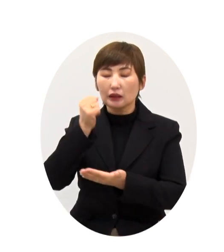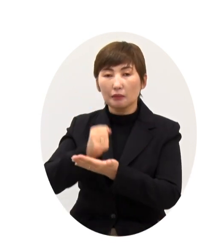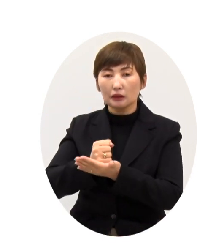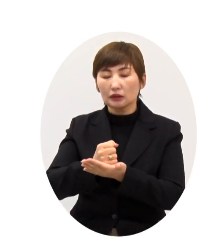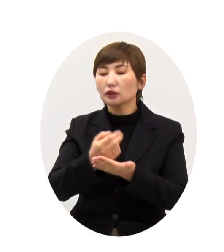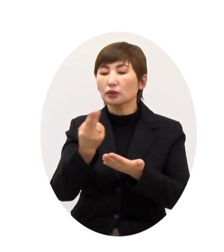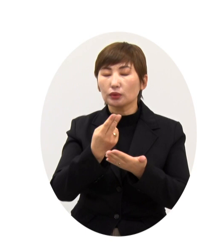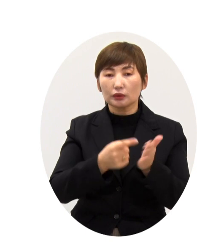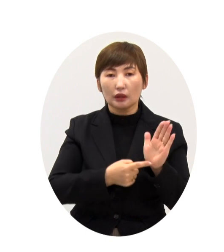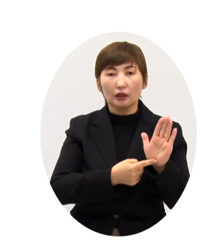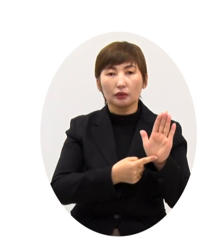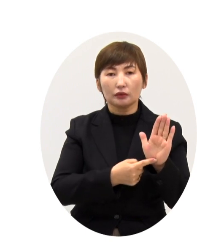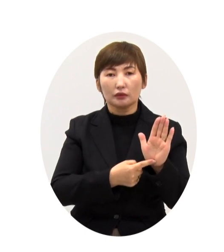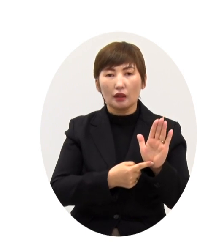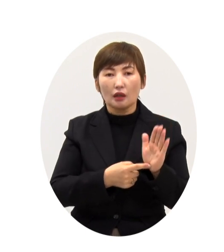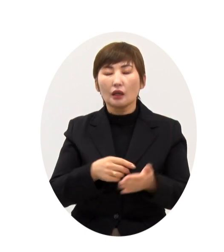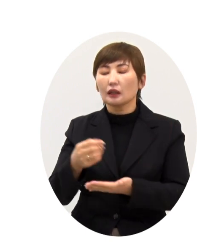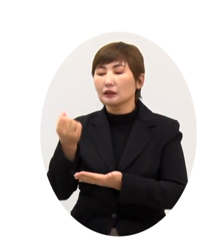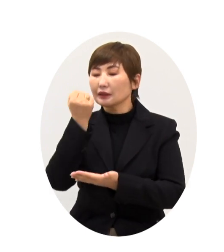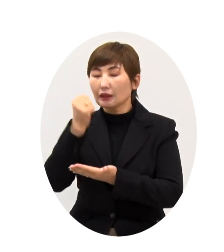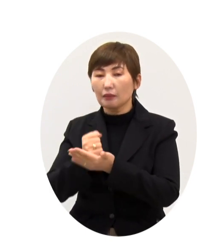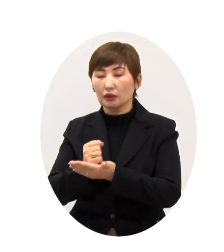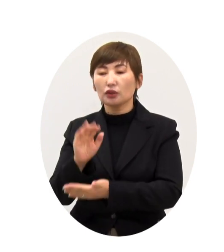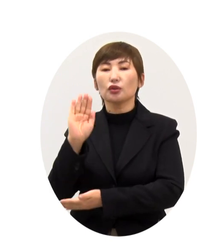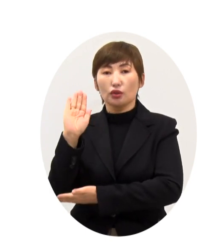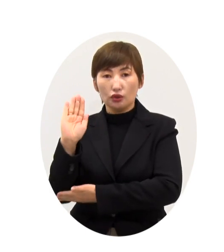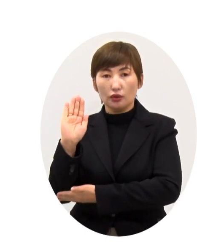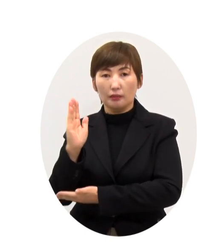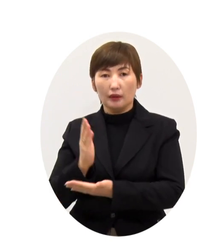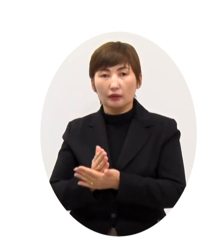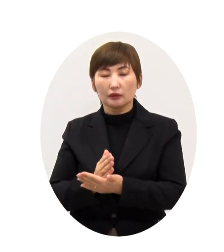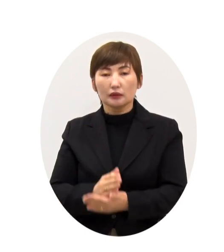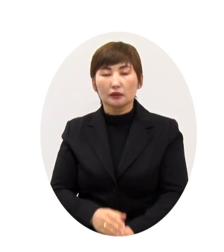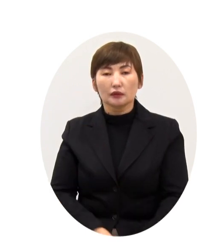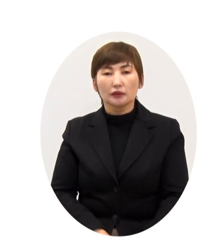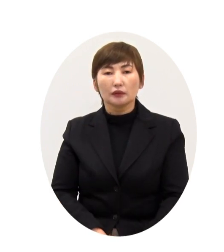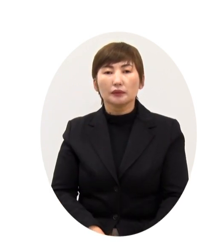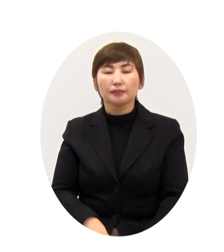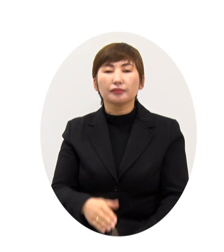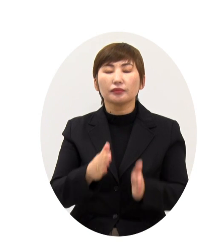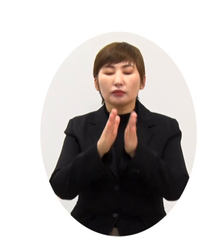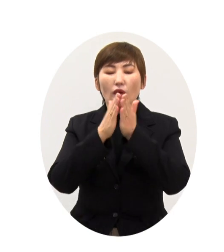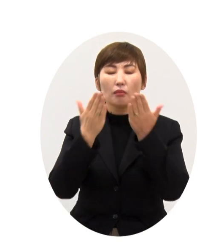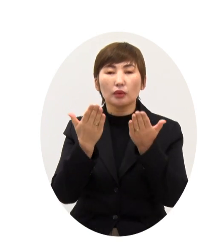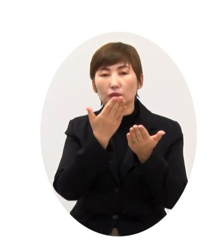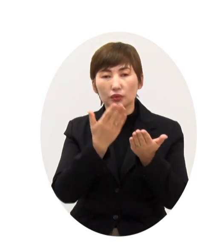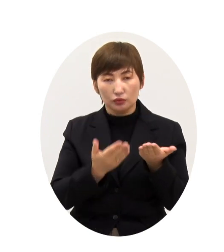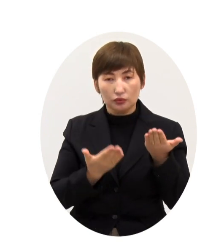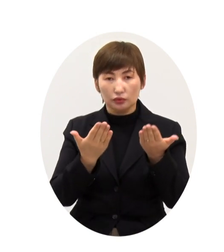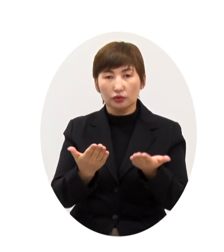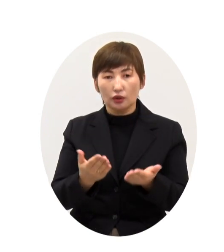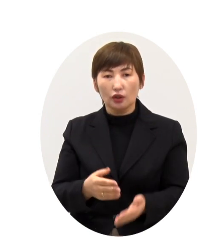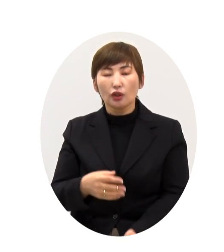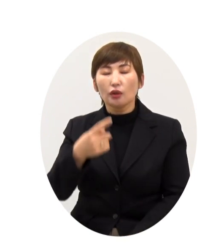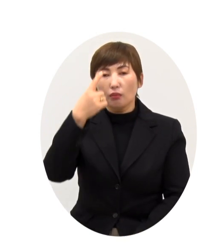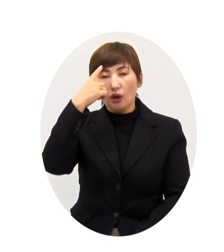дэлгэцэнд харуулж байна. Мөн тамганы хөшөөг бас харуулж байна. За төрийн тамганы бэлэглэлийн тухай сургачхийн ихээс уншиж өгье.